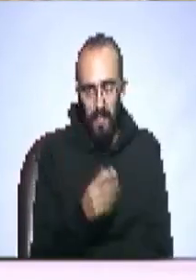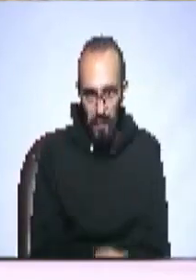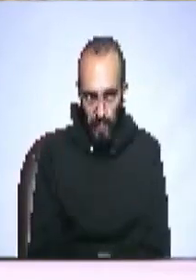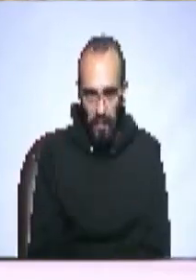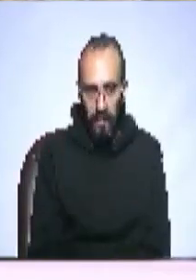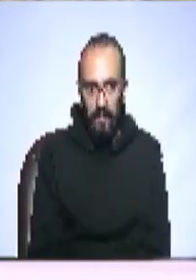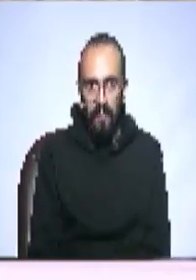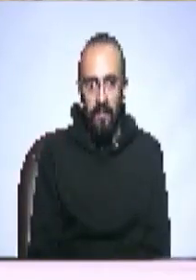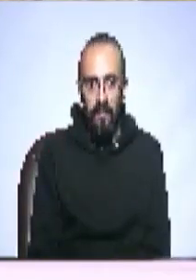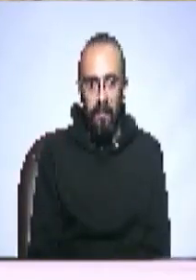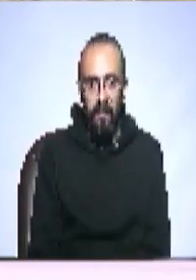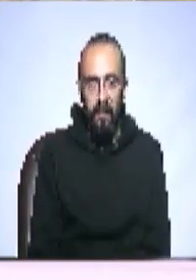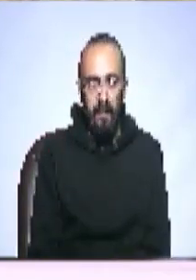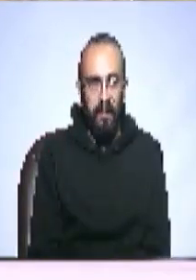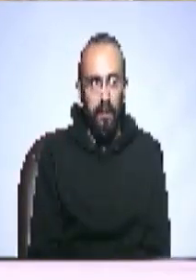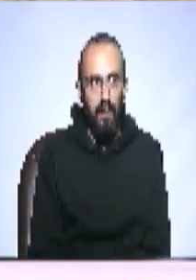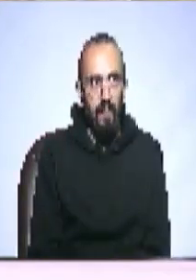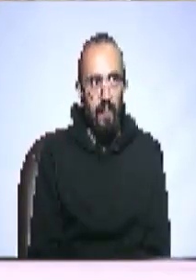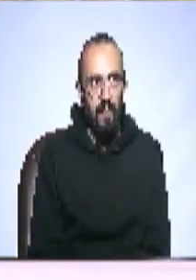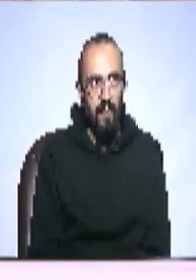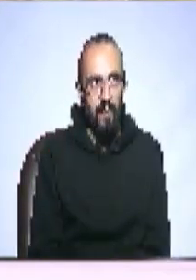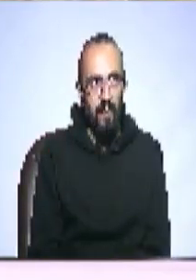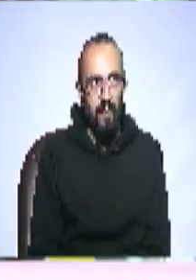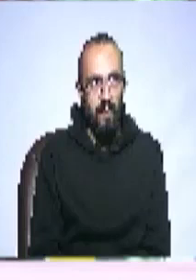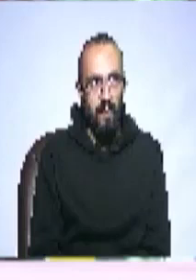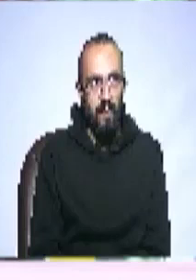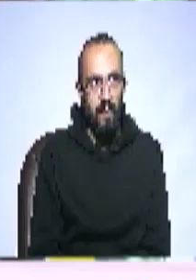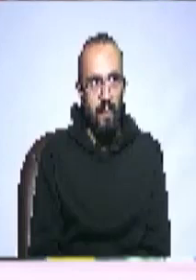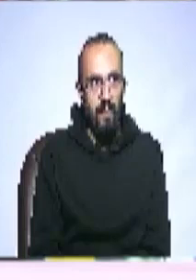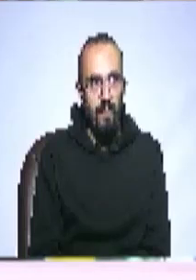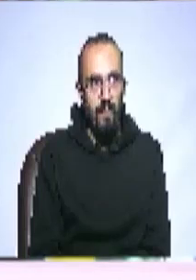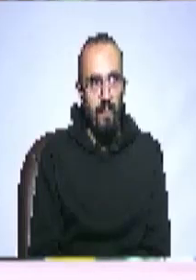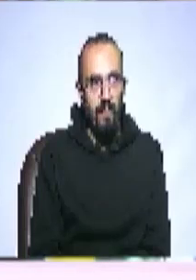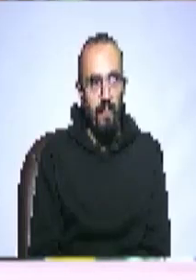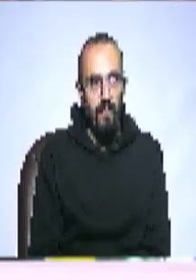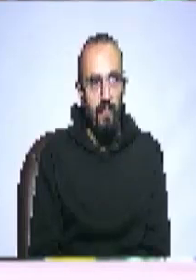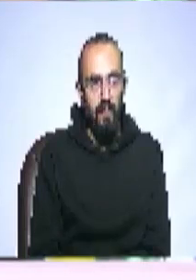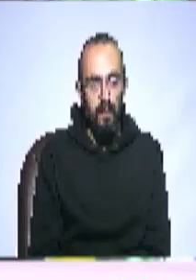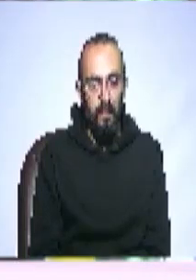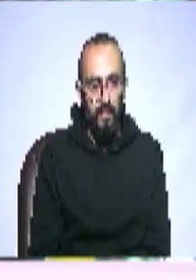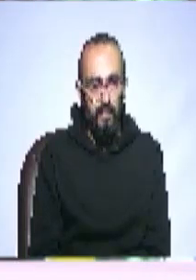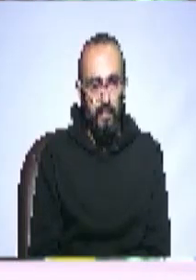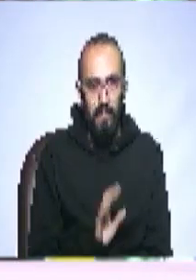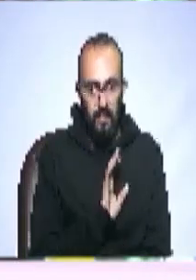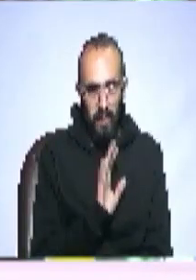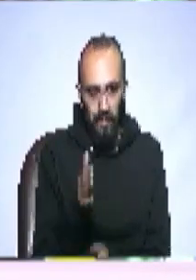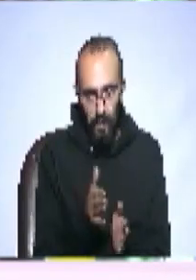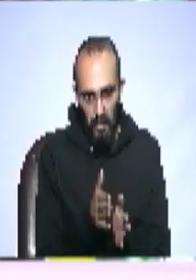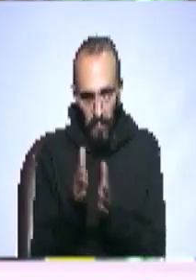ظريفه. كويس خلاص. بعدين احنا